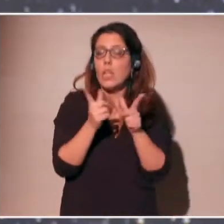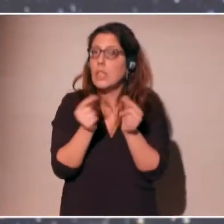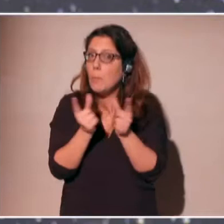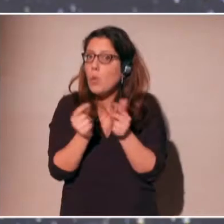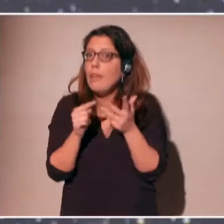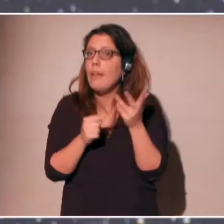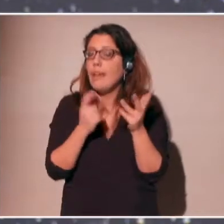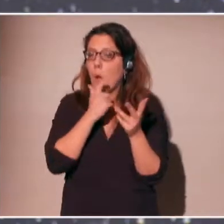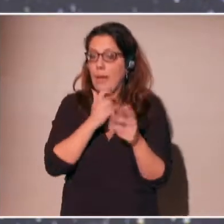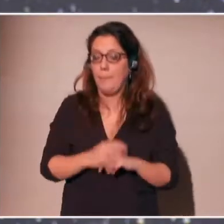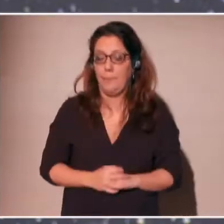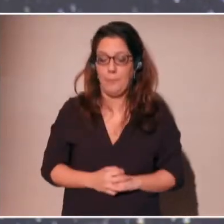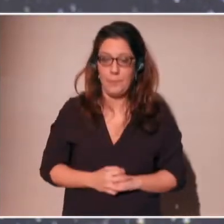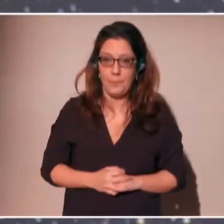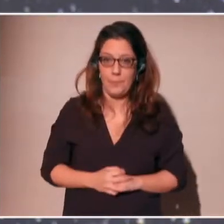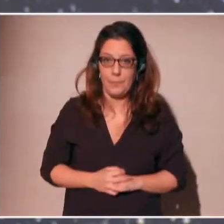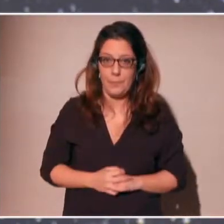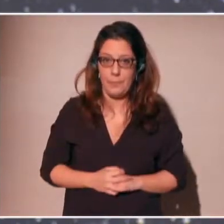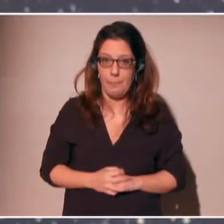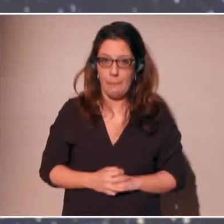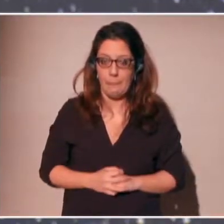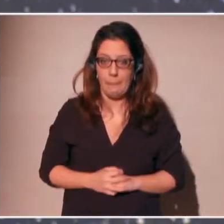et anglais. Et